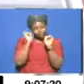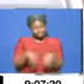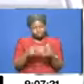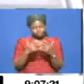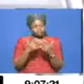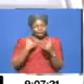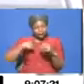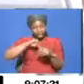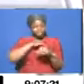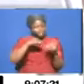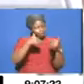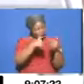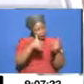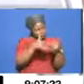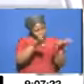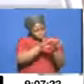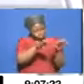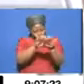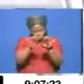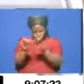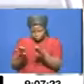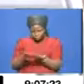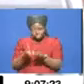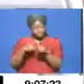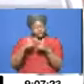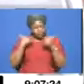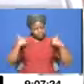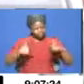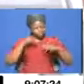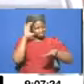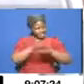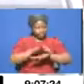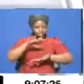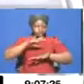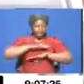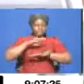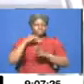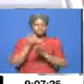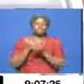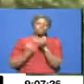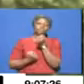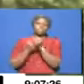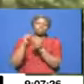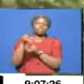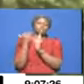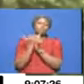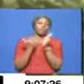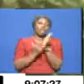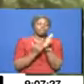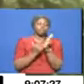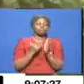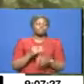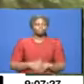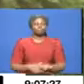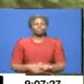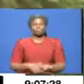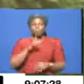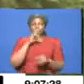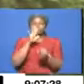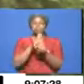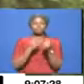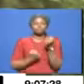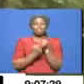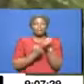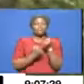ambayo wanatoa naye. Nitapata pesa ya kutosha ya kumudu hii mpango ambao inaongea juu yake. While promising to fund small and